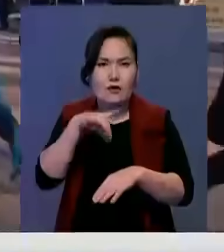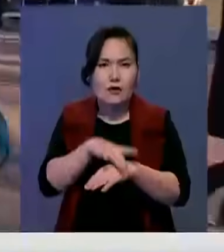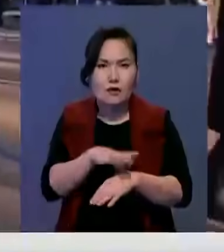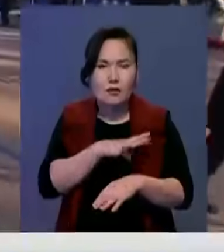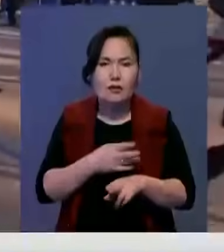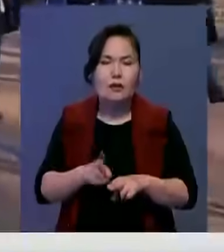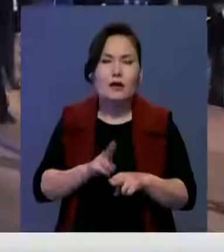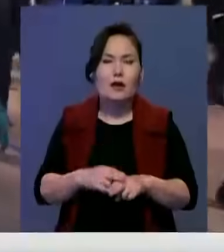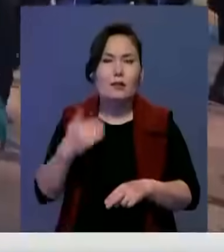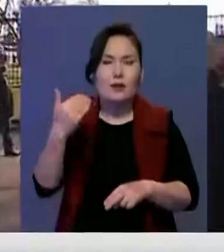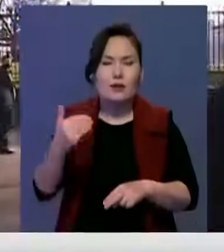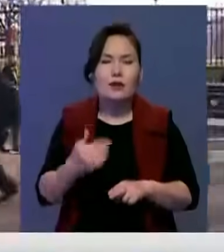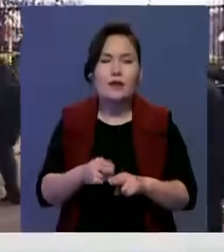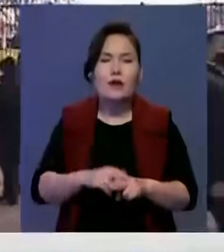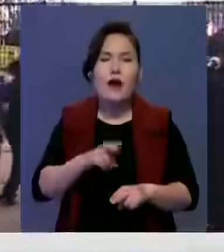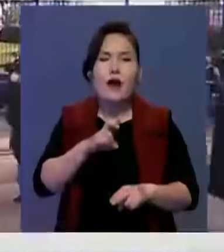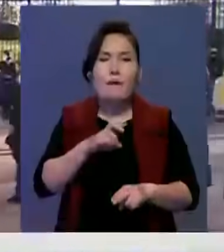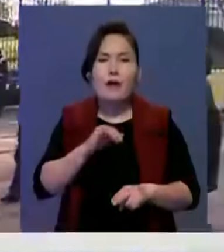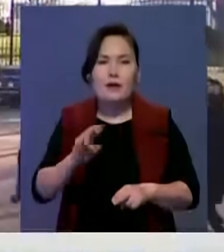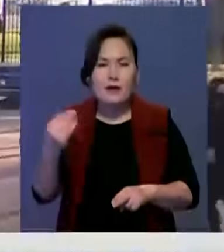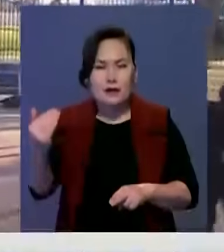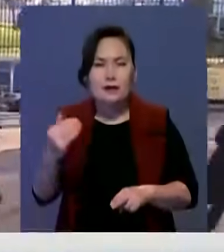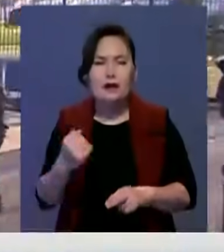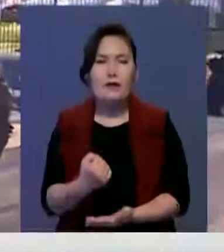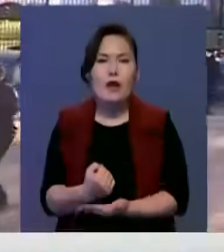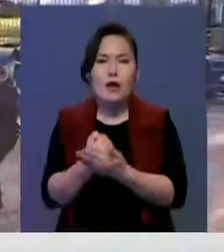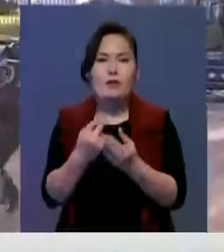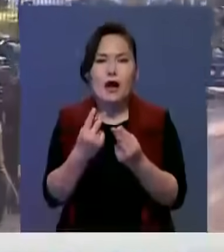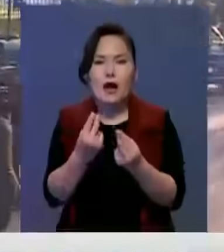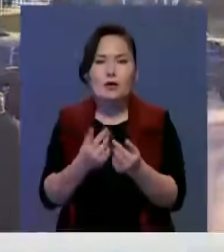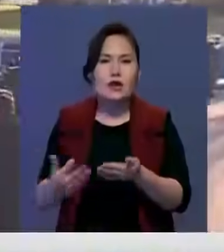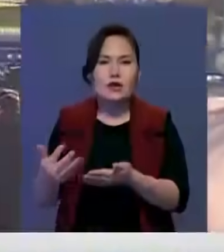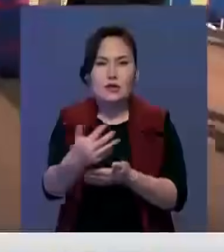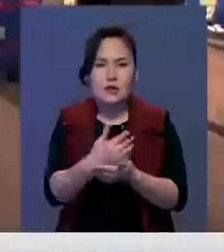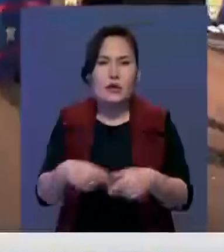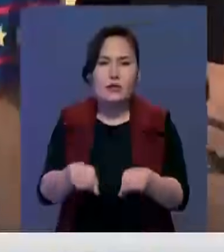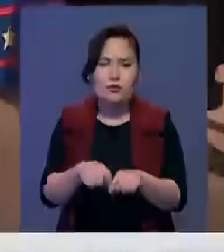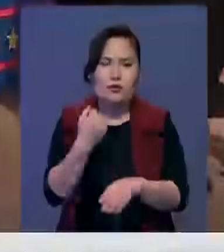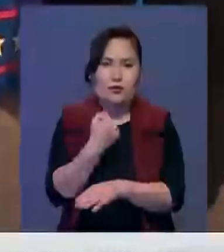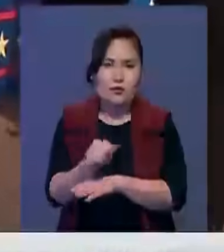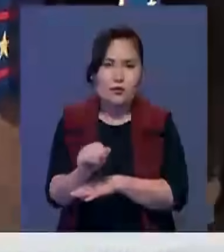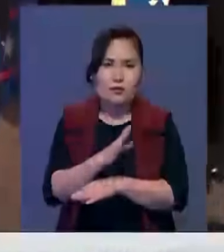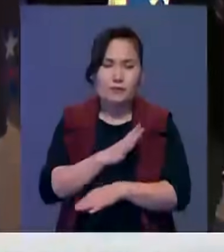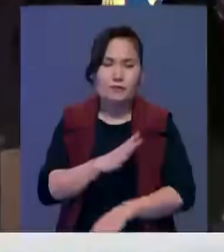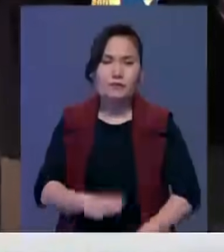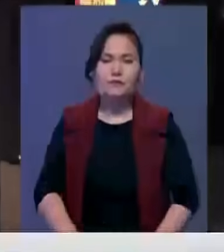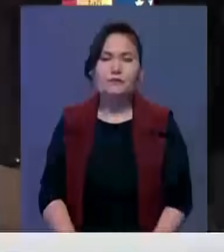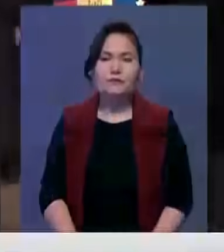Бірақ Трампты жеңу үшін демократтар былтырғы президент сайлауының алдында аталған ұстанымынан түбегейлі бас